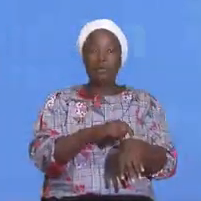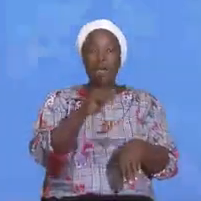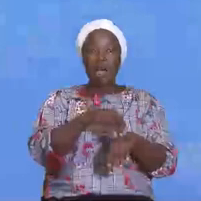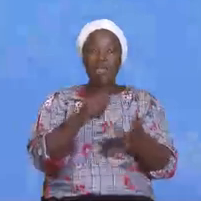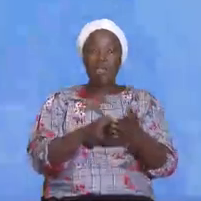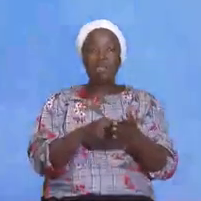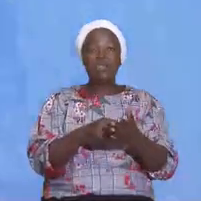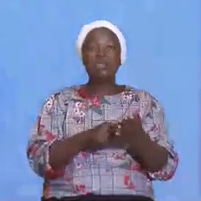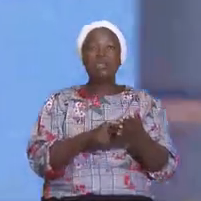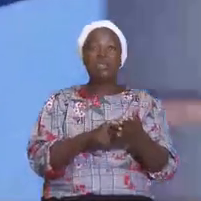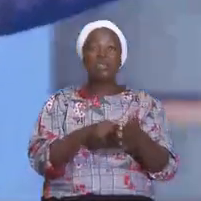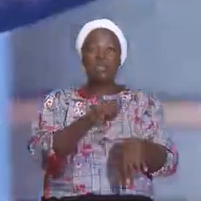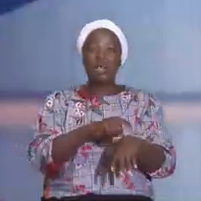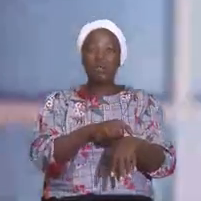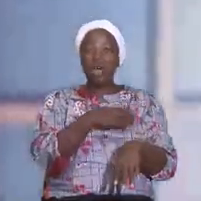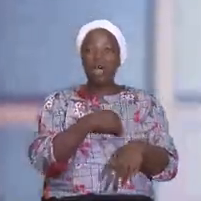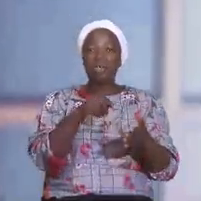Si un homme,